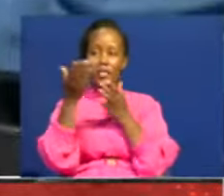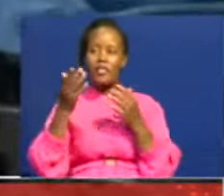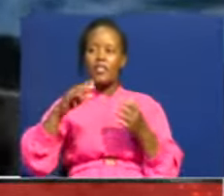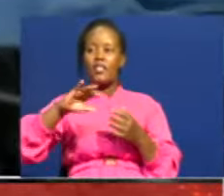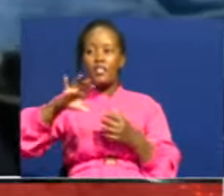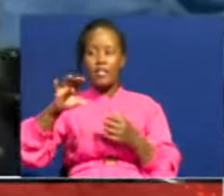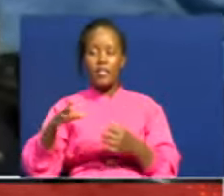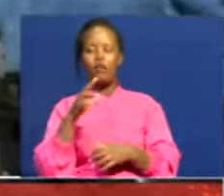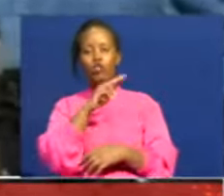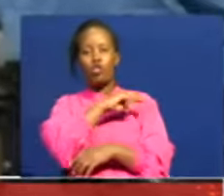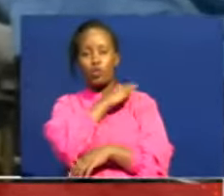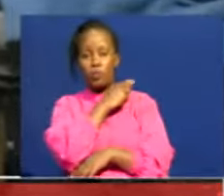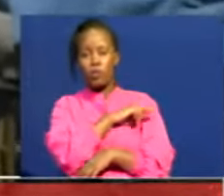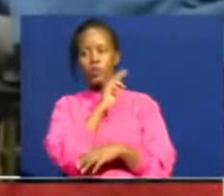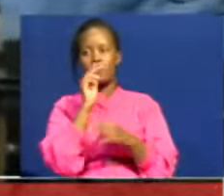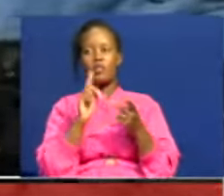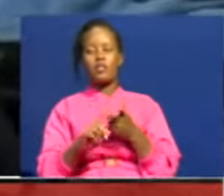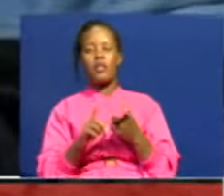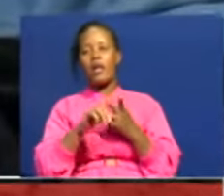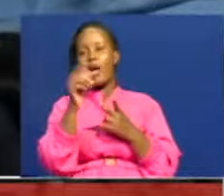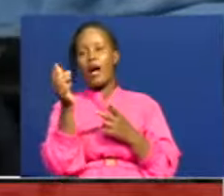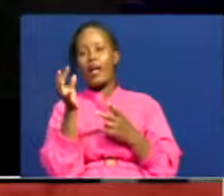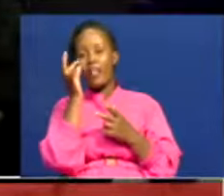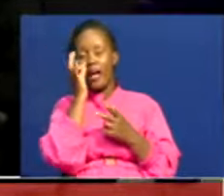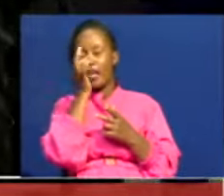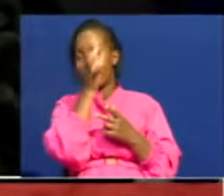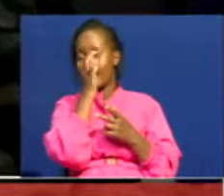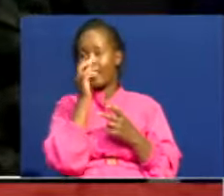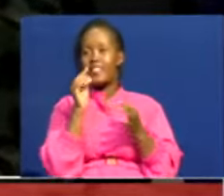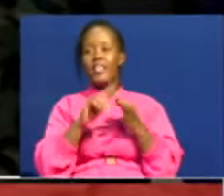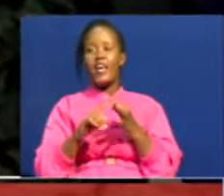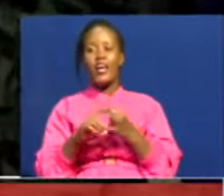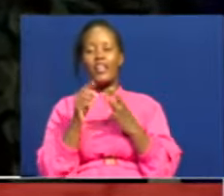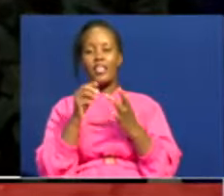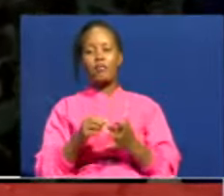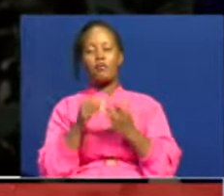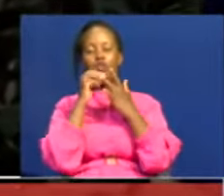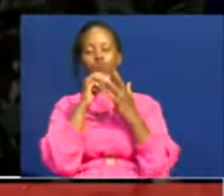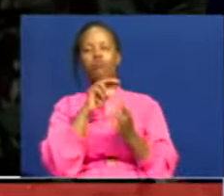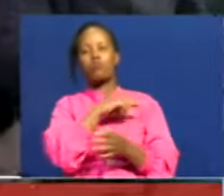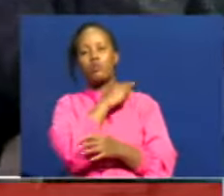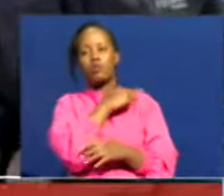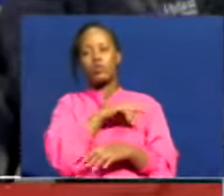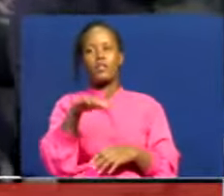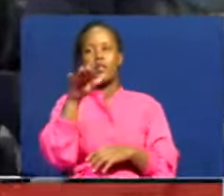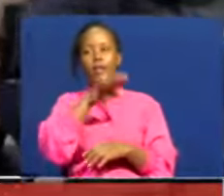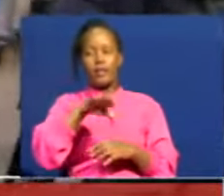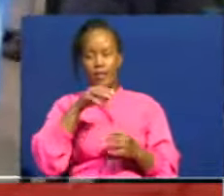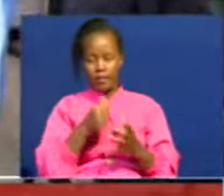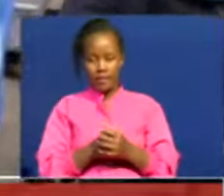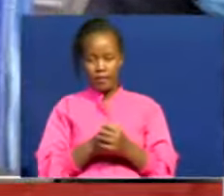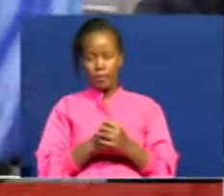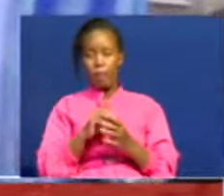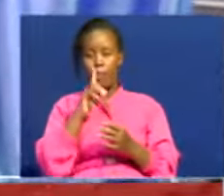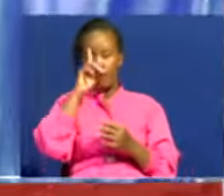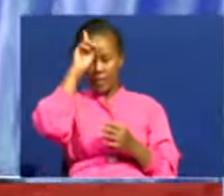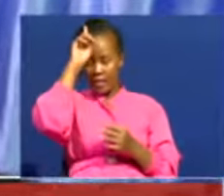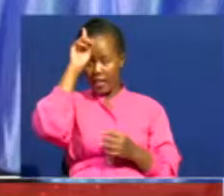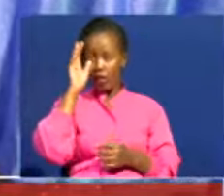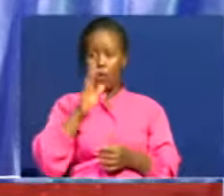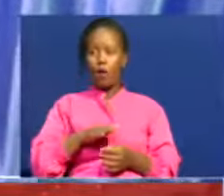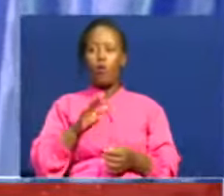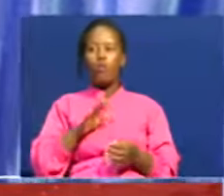Nyahururu, hospitali ya Mary Immaculate na hospitali ya matibabu maalum ya kaunti ya Nyeri. Mwakilishi wa wanawake kaunti ya Nyandarua Faith